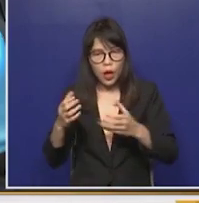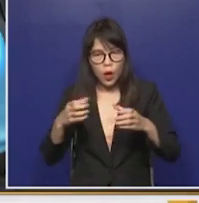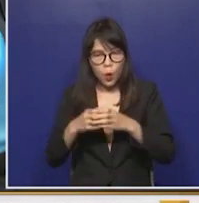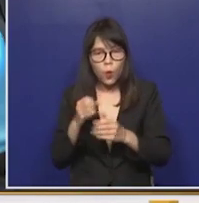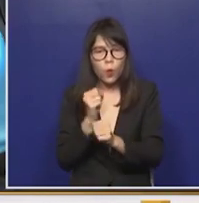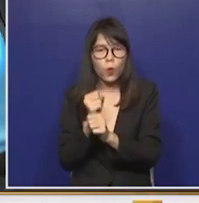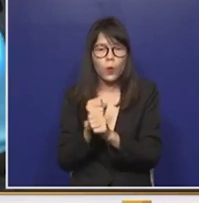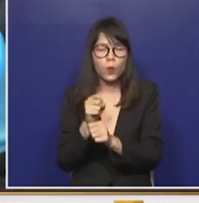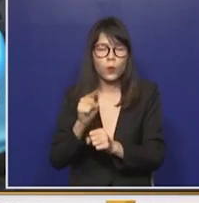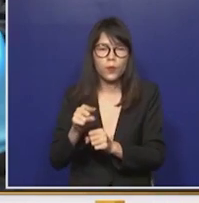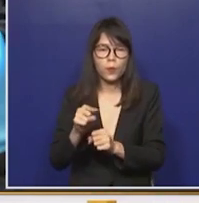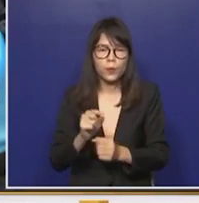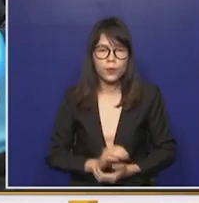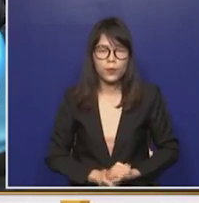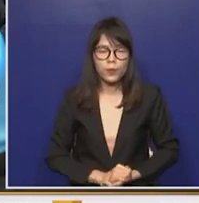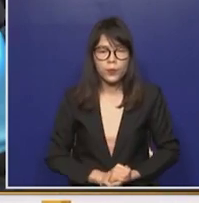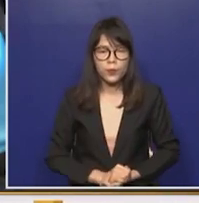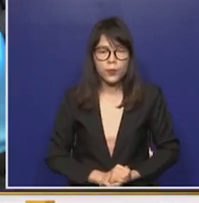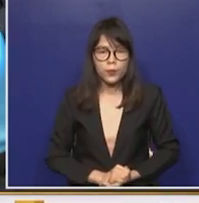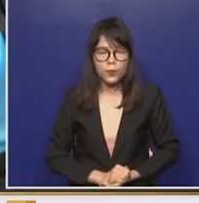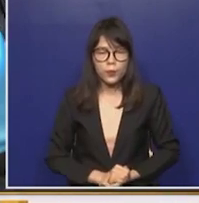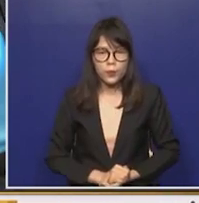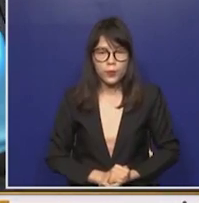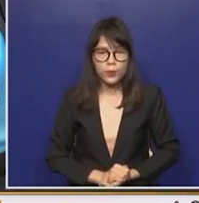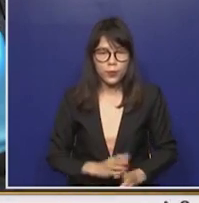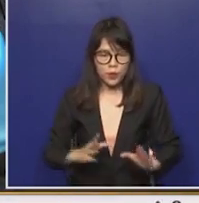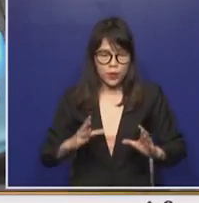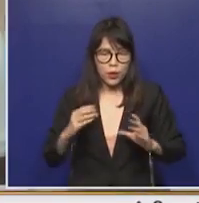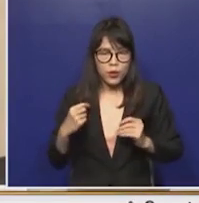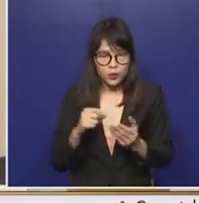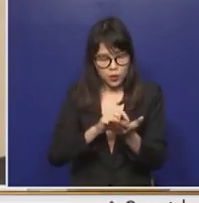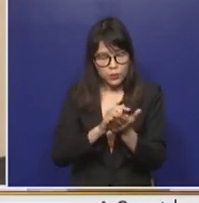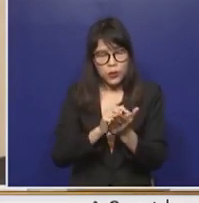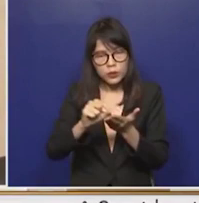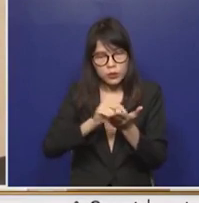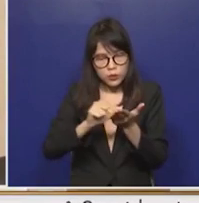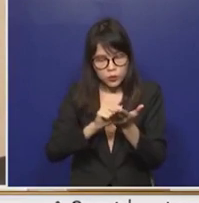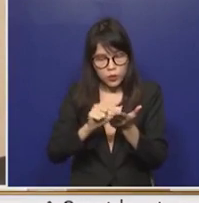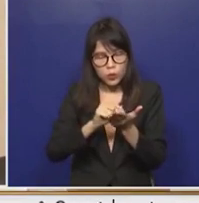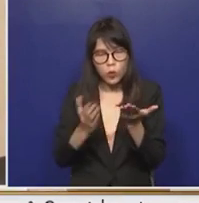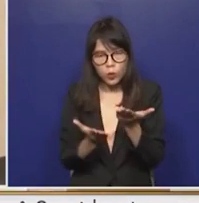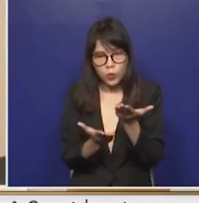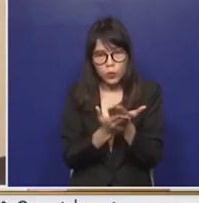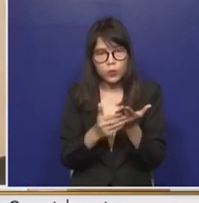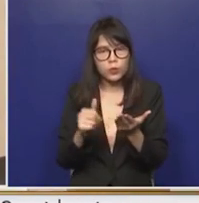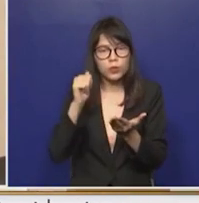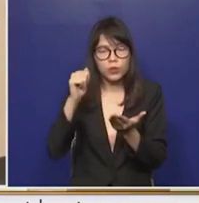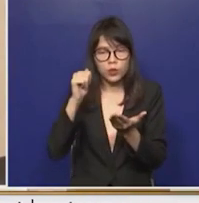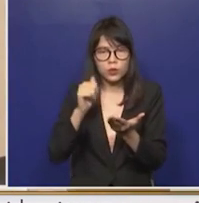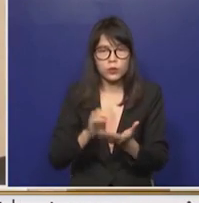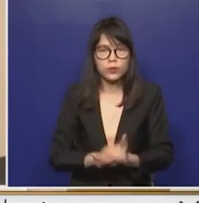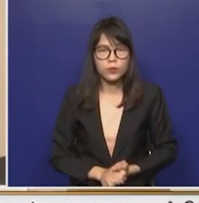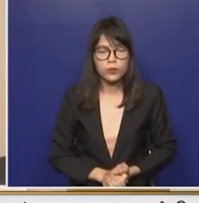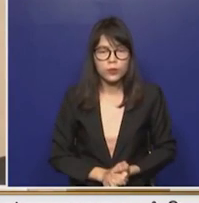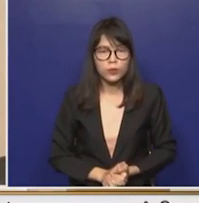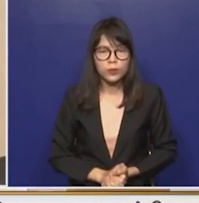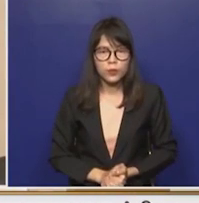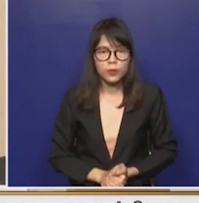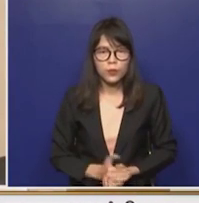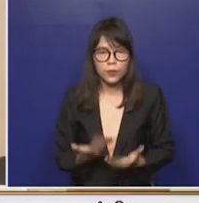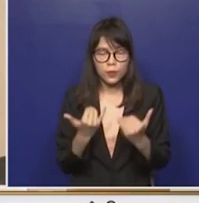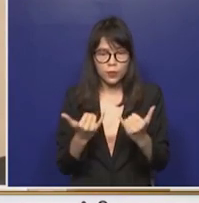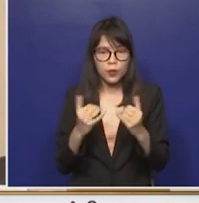ายืนยันเมื่อยืนยันแน่นอนยัตติก็ต้องบรรจุอยู่แล้วครับอันนี้ก็อยากถือโอกาสเรียนให้ที่ประชุมรับท